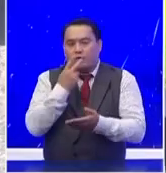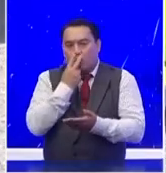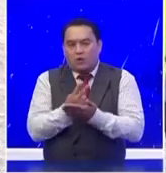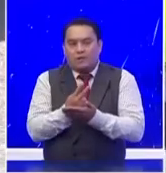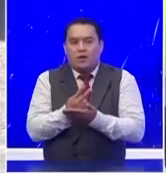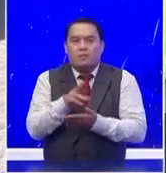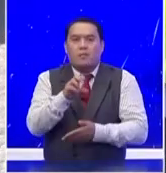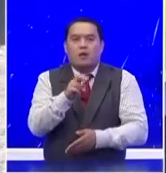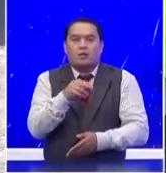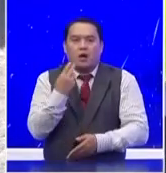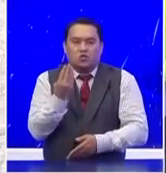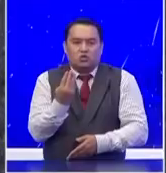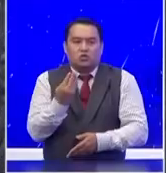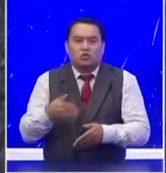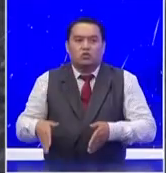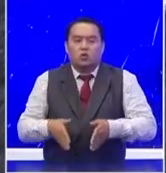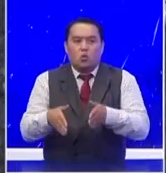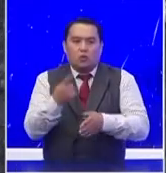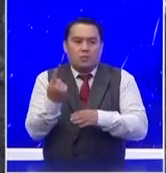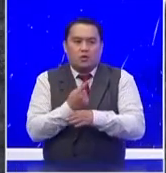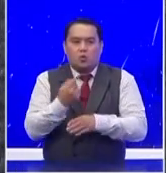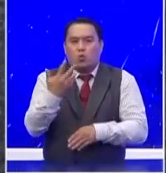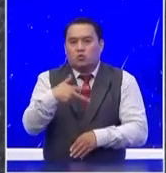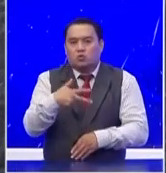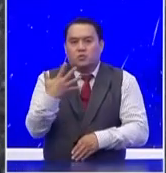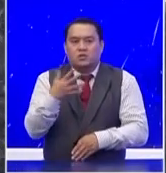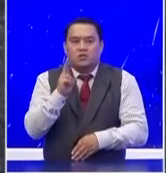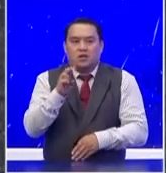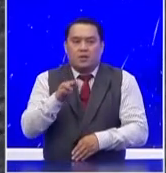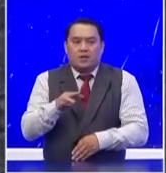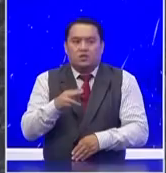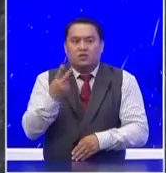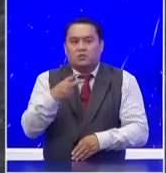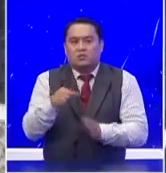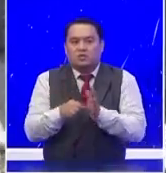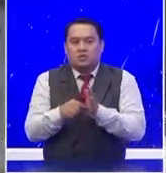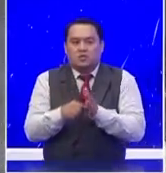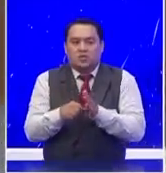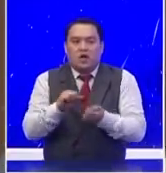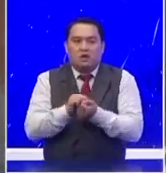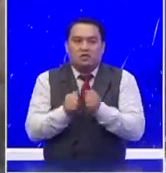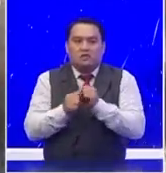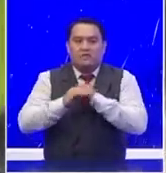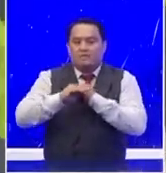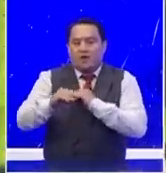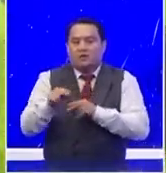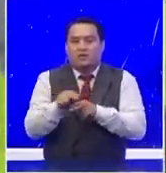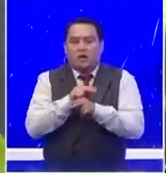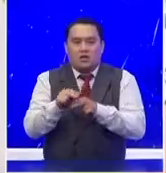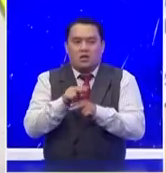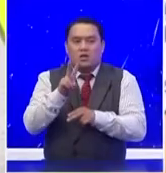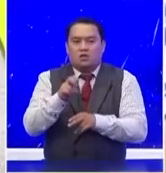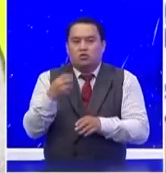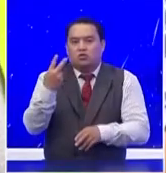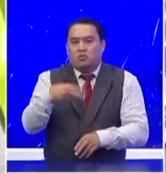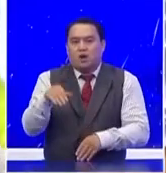Балқаш көліне апарар жолдың қазір бірінші учаскесі 35 шақырымның 27 шақырымына асфальт салынған. Құрылыс жұмыстарына жалпы